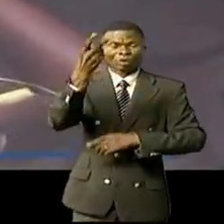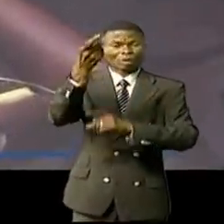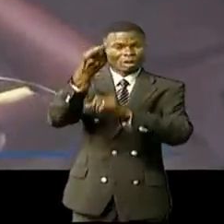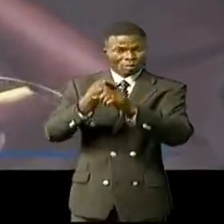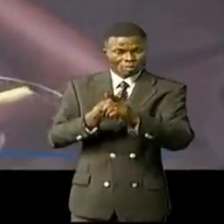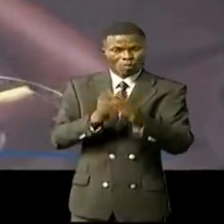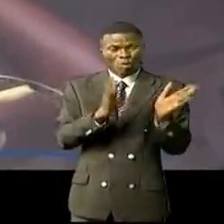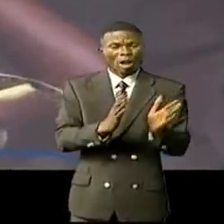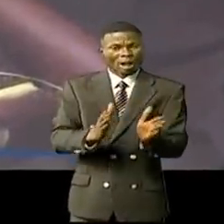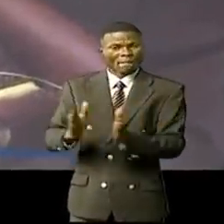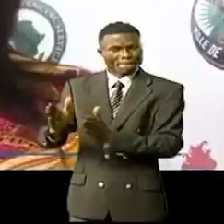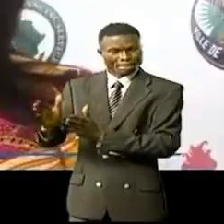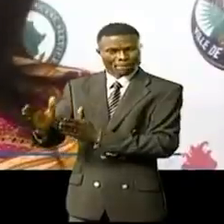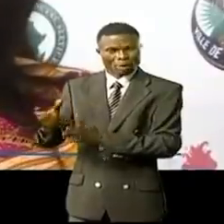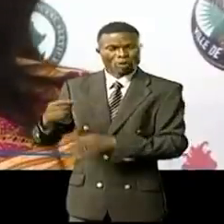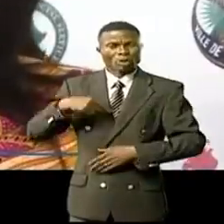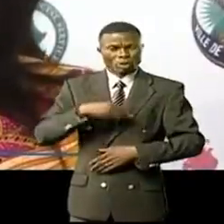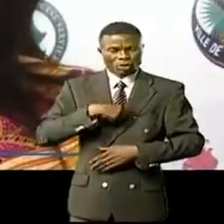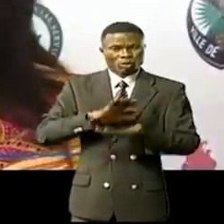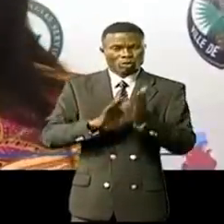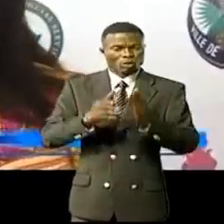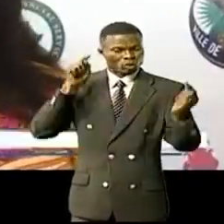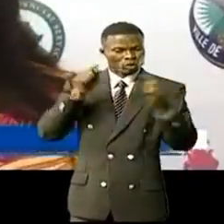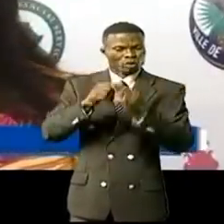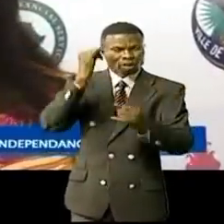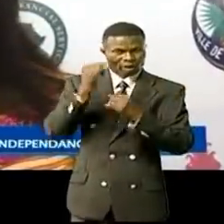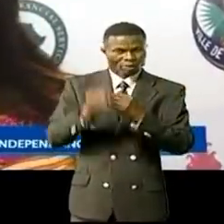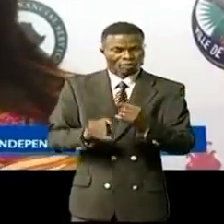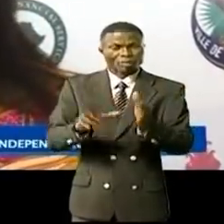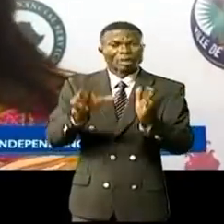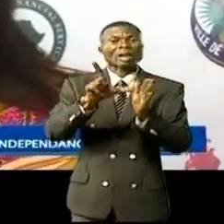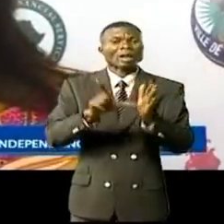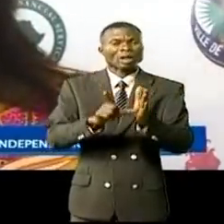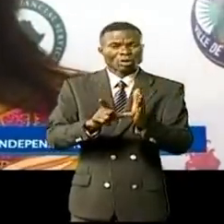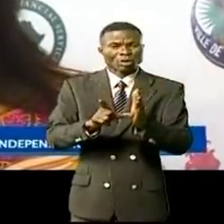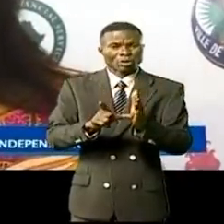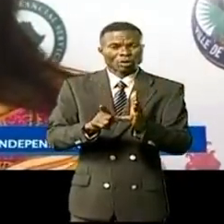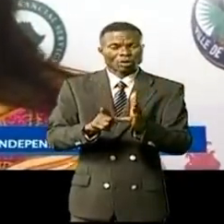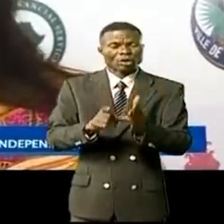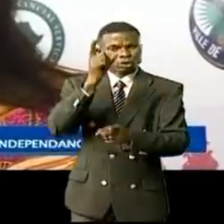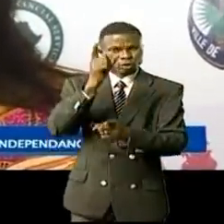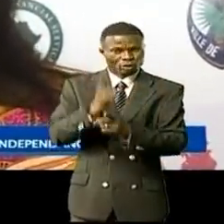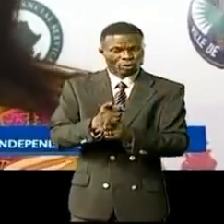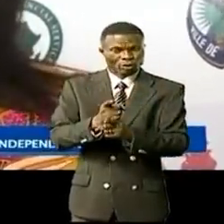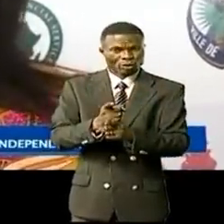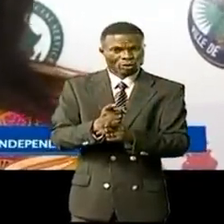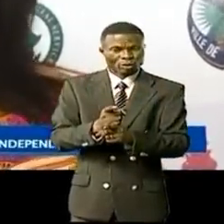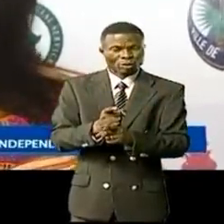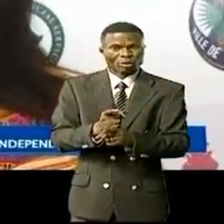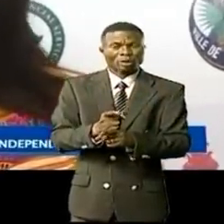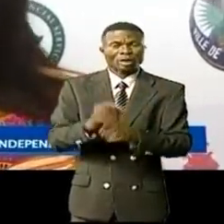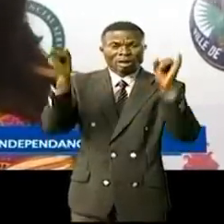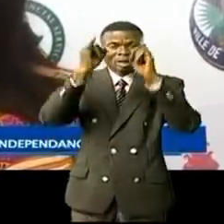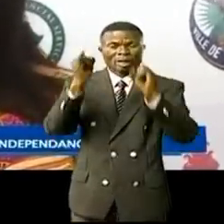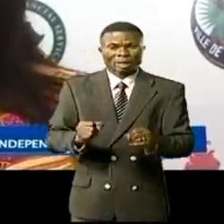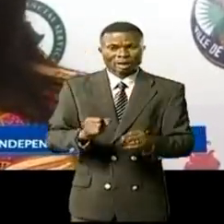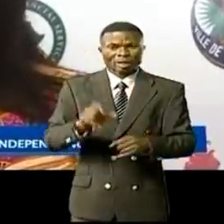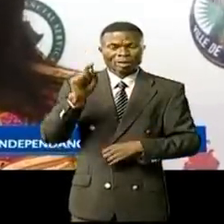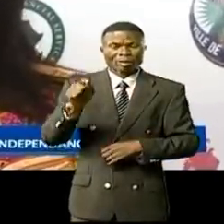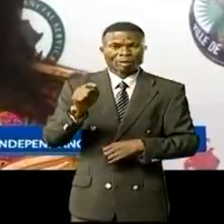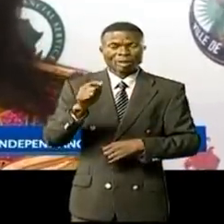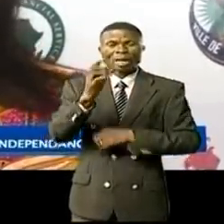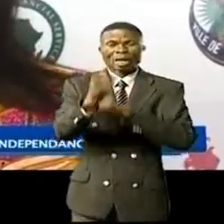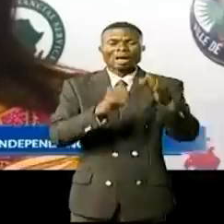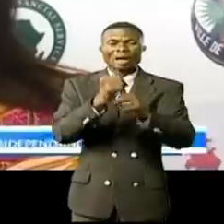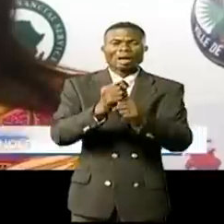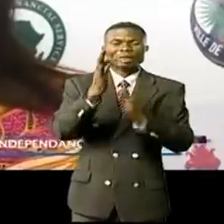avons de préparation, que nous arrivons jusqu'à la fin. Au critère 1m74, 18 à 25 ans